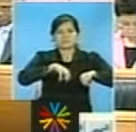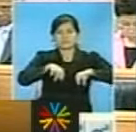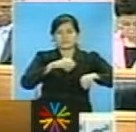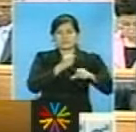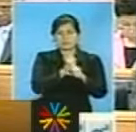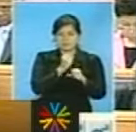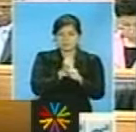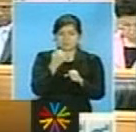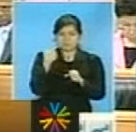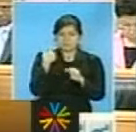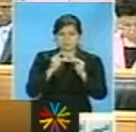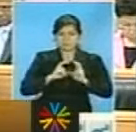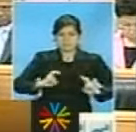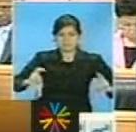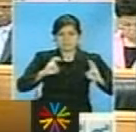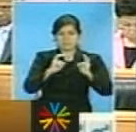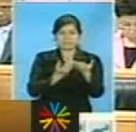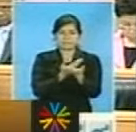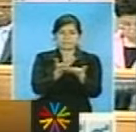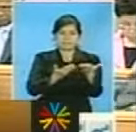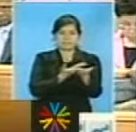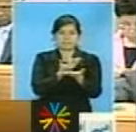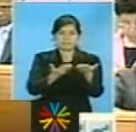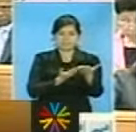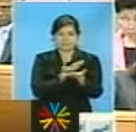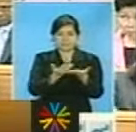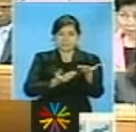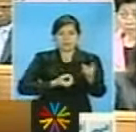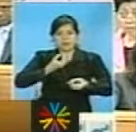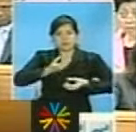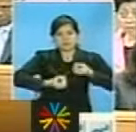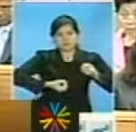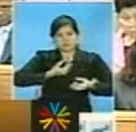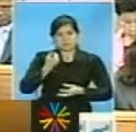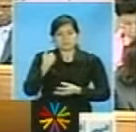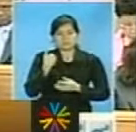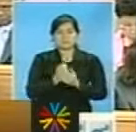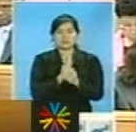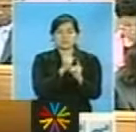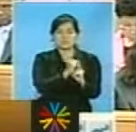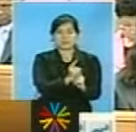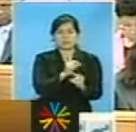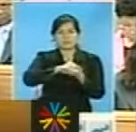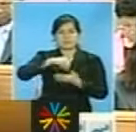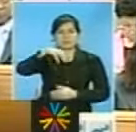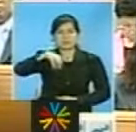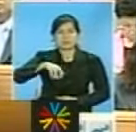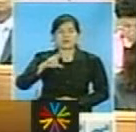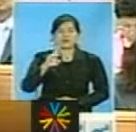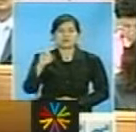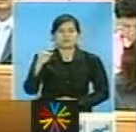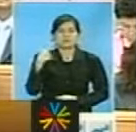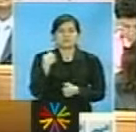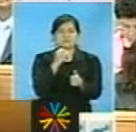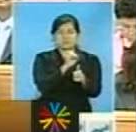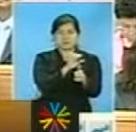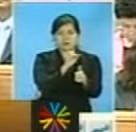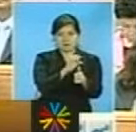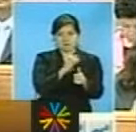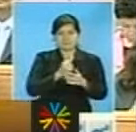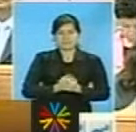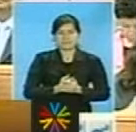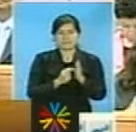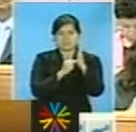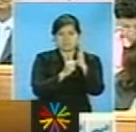การตั้งเวทีแลกเปลี่ยนความคิดเห็นกันอย่างกว้างขวางตามที่สถาบันพระปกเกล้าเสนอแล้วแล้วจะเสนอ